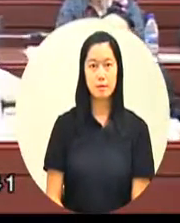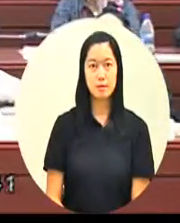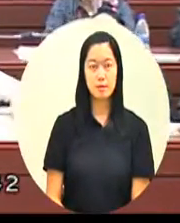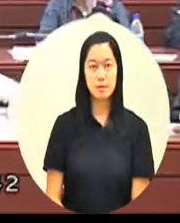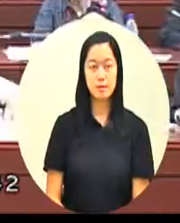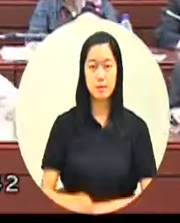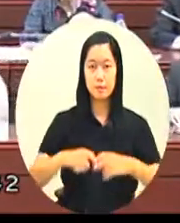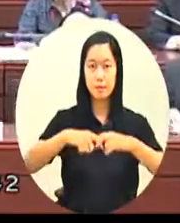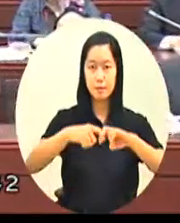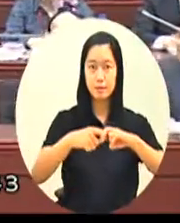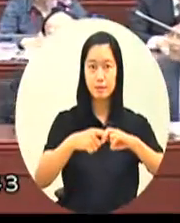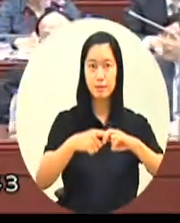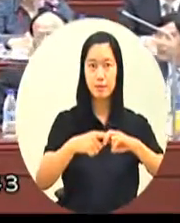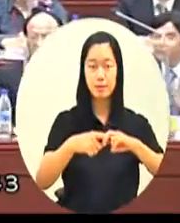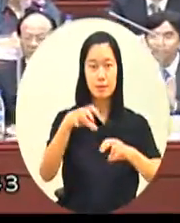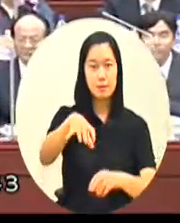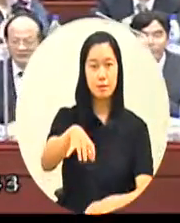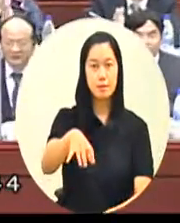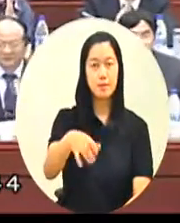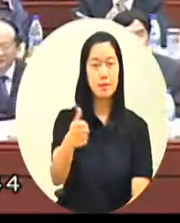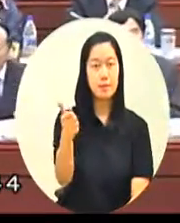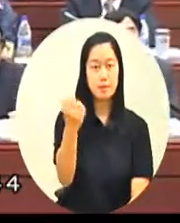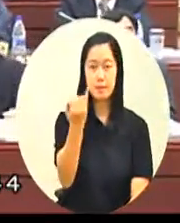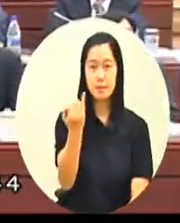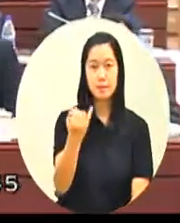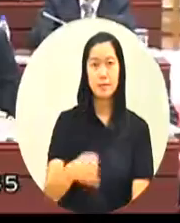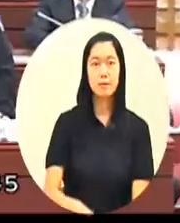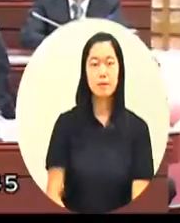李琼慧李处长税捐处，